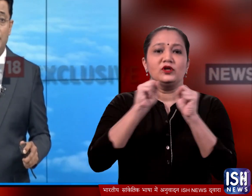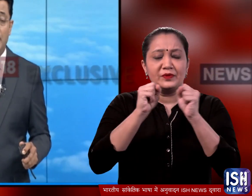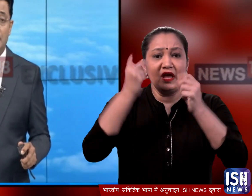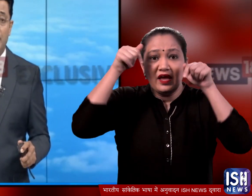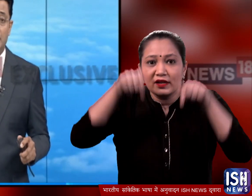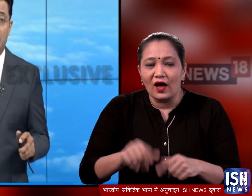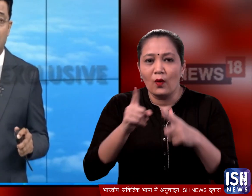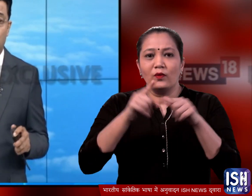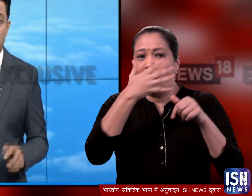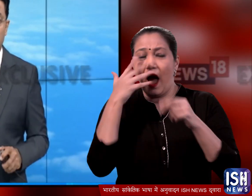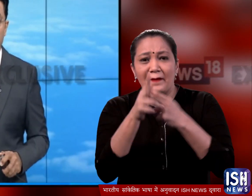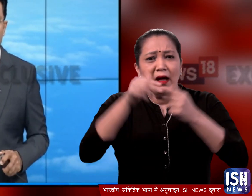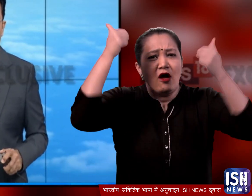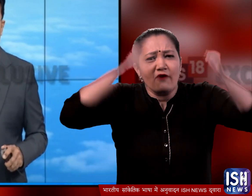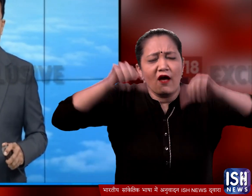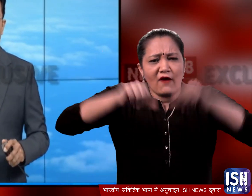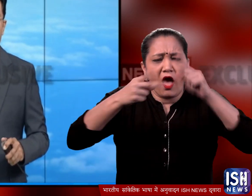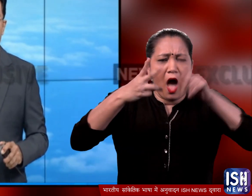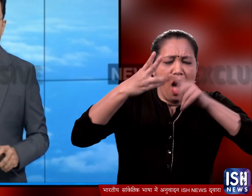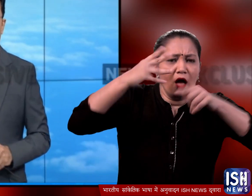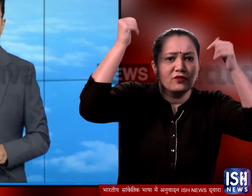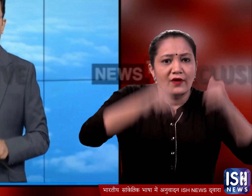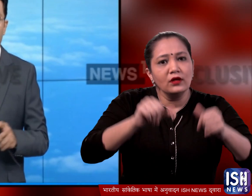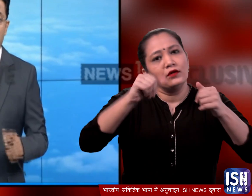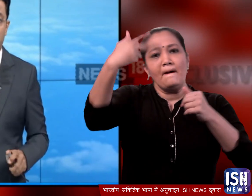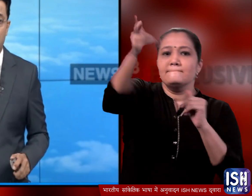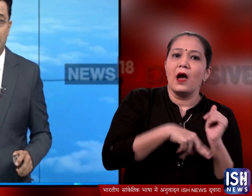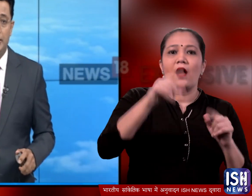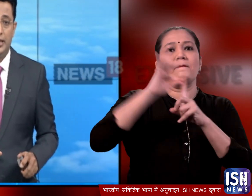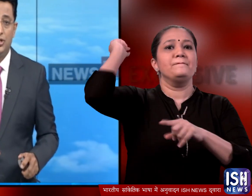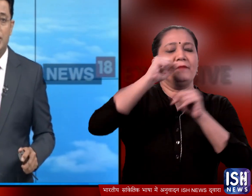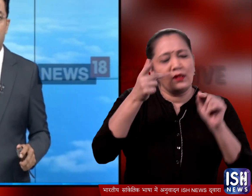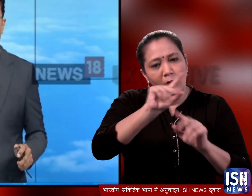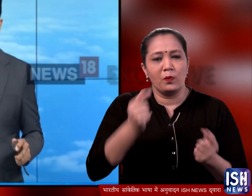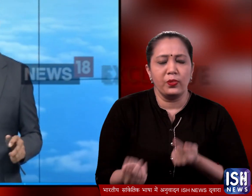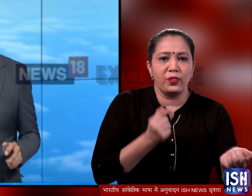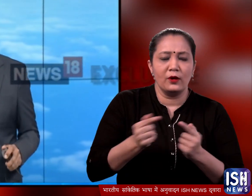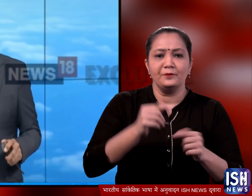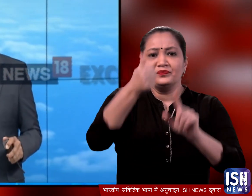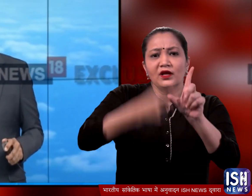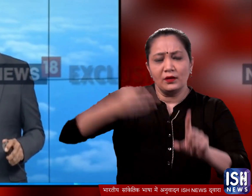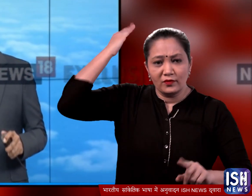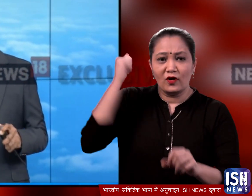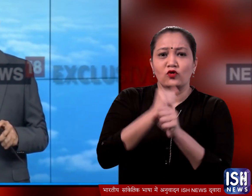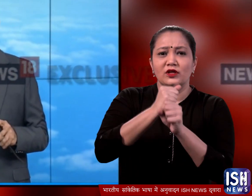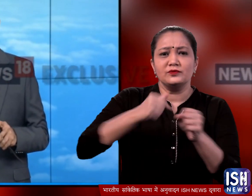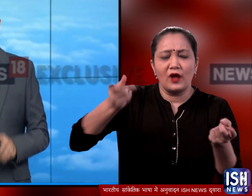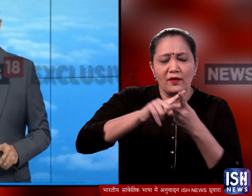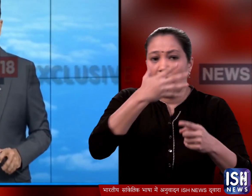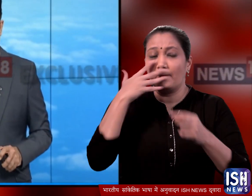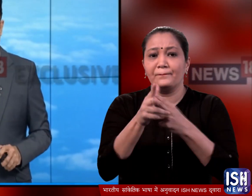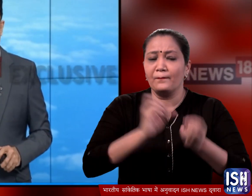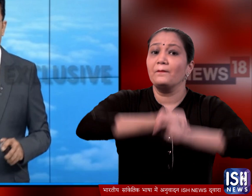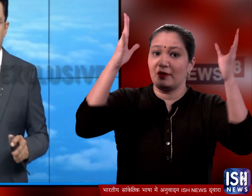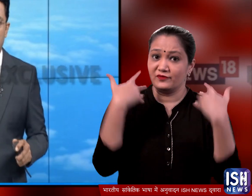जम्मू कश्मीर में आतंकवाद की कमर टूटती दिखी तो पाकिस्तान की नजर फिर पंजाब पर गड़ गई, जिसके इशारे पर 6 साल पहले गुरदासपुर में आतंकी